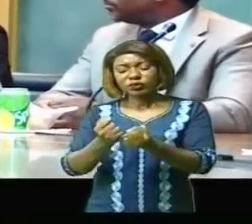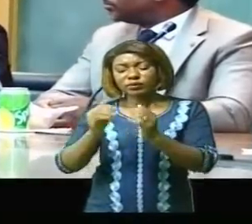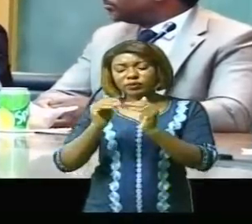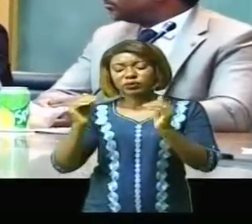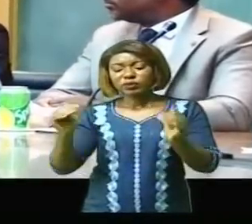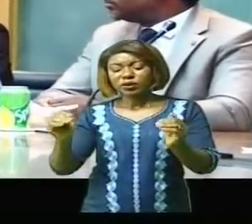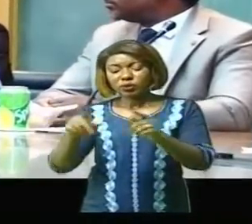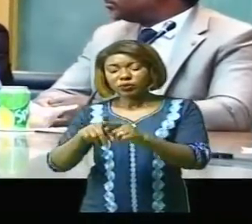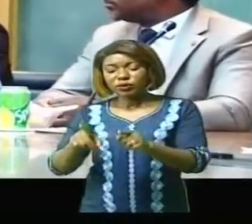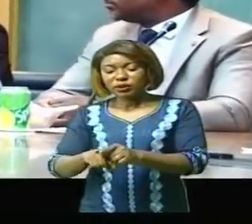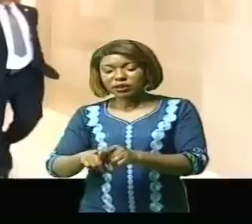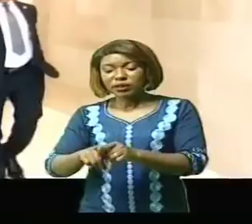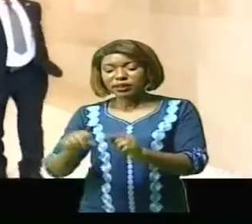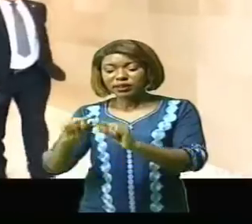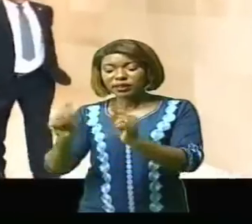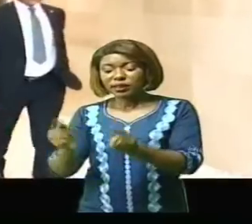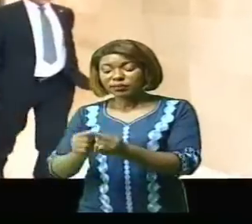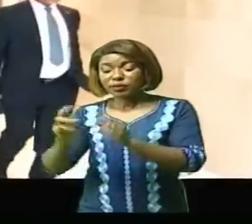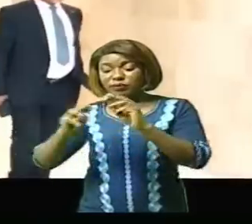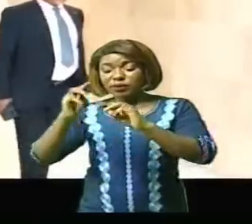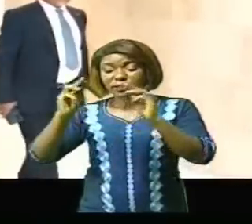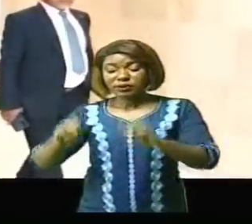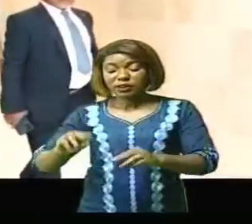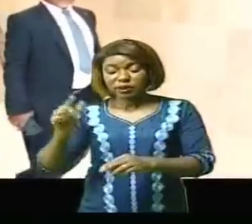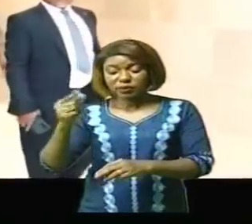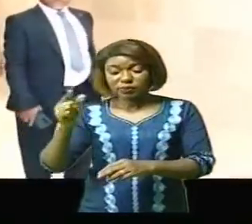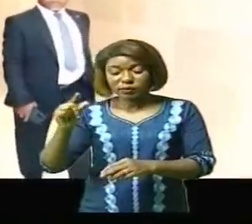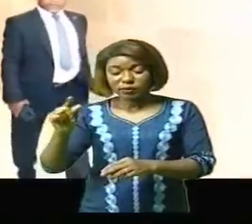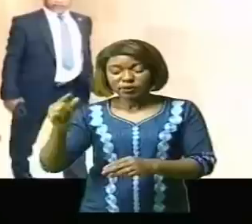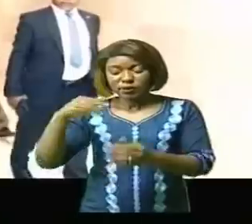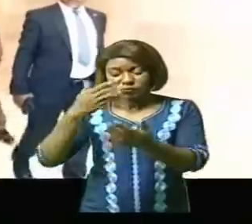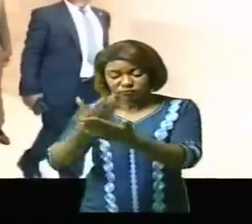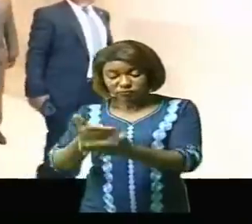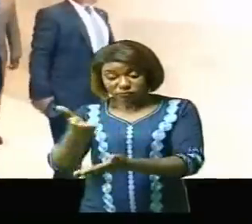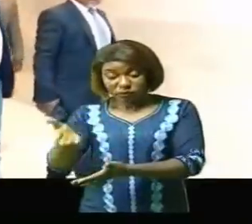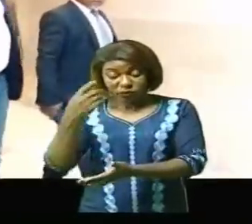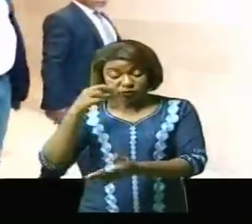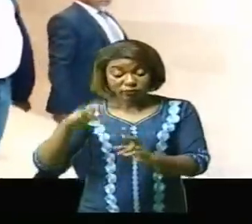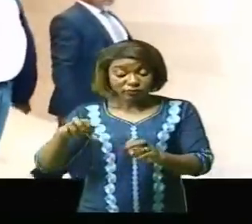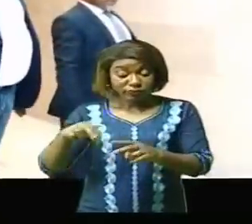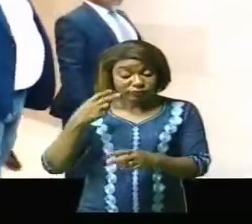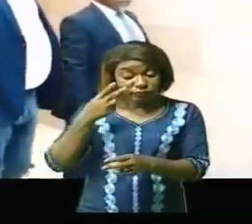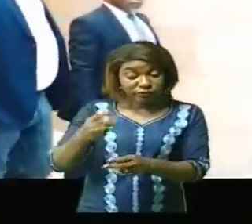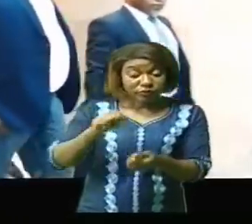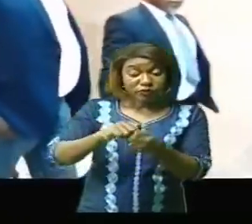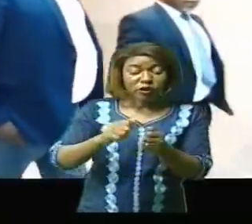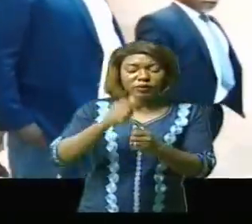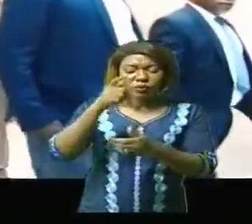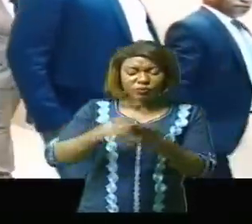sociale. Aussi, une équipe du ministère des Mines est descendue sur place pour s'enquérir